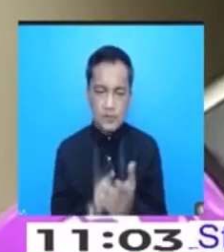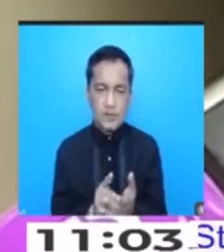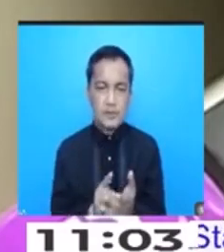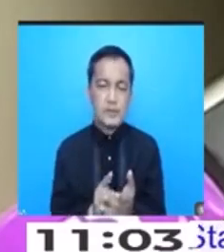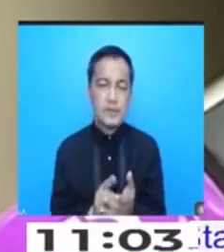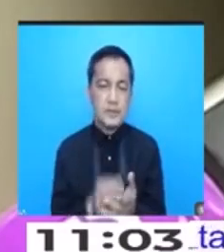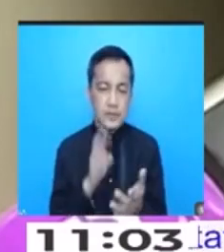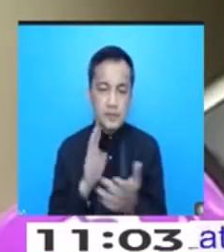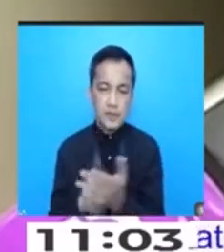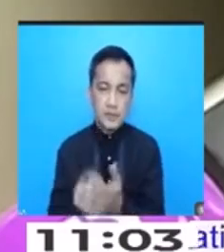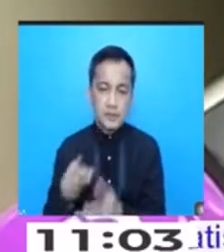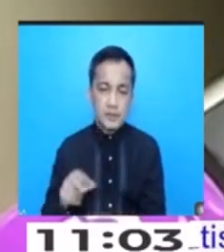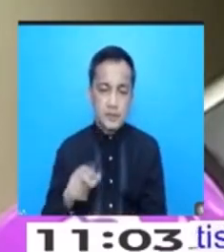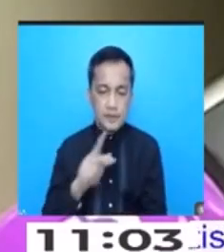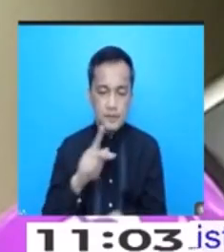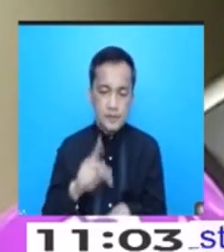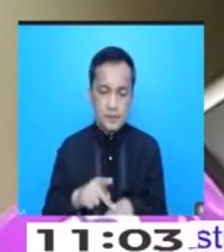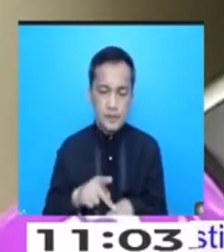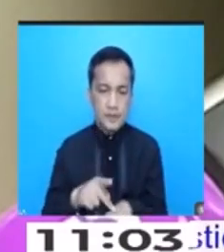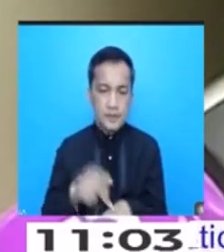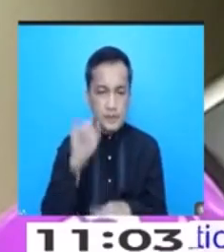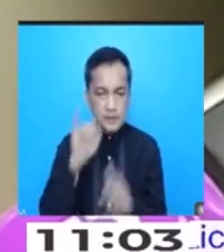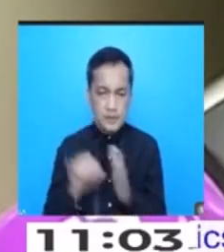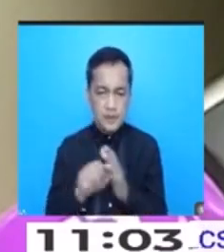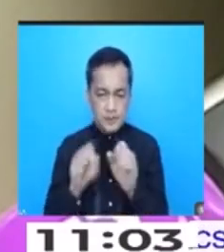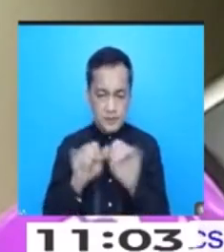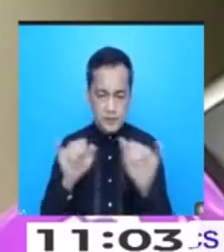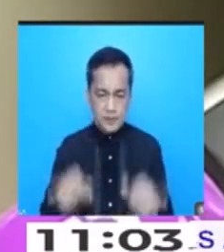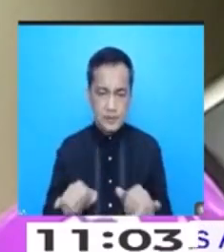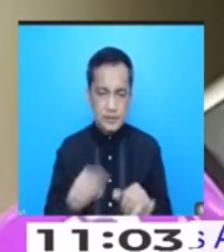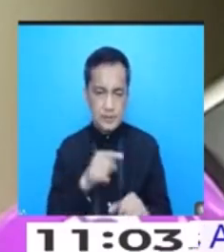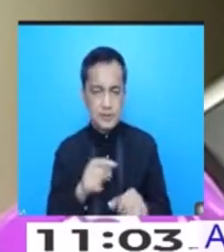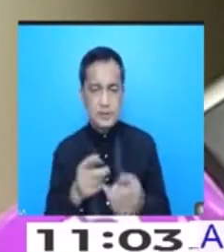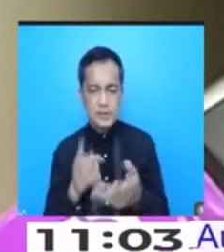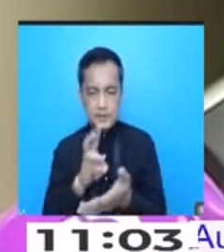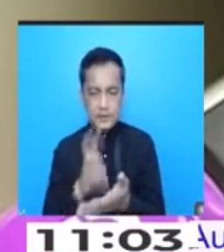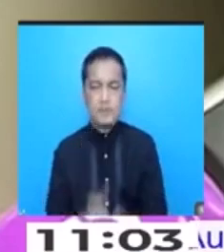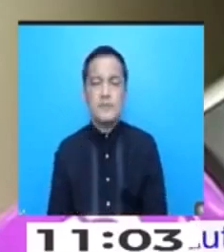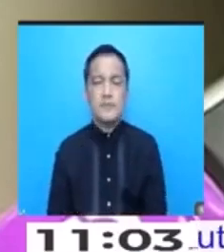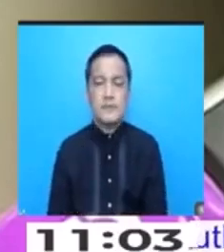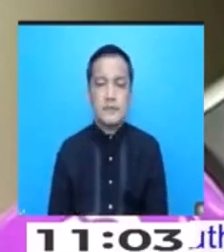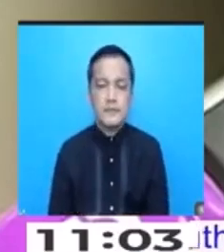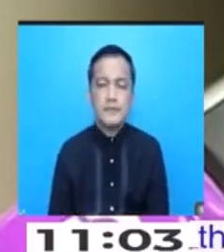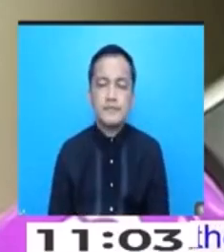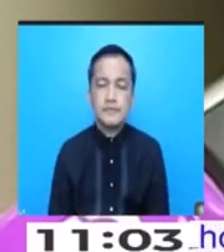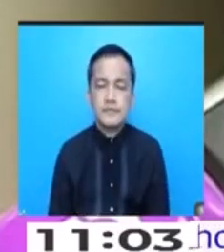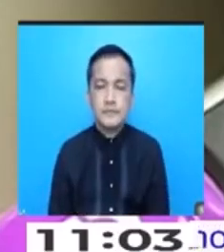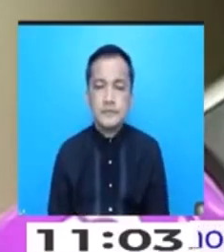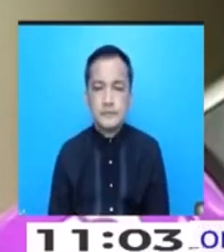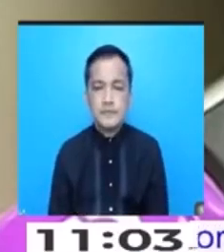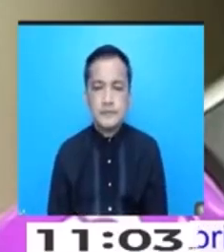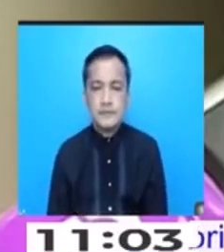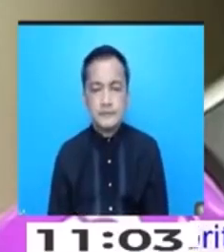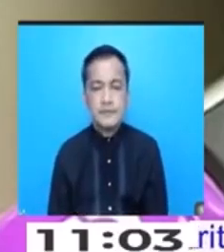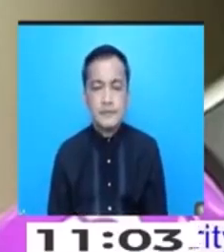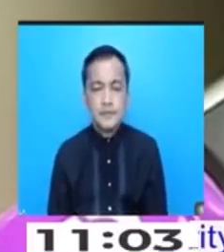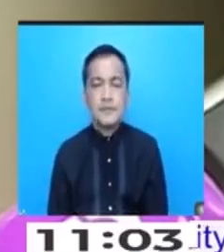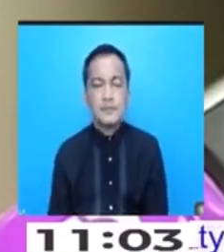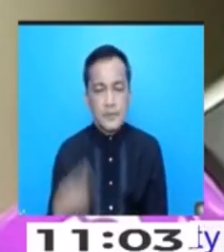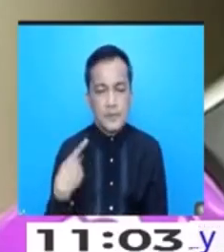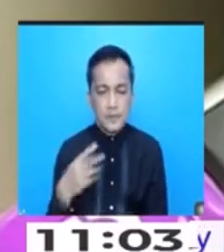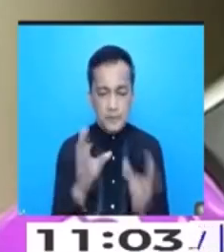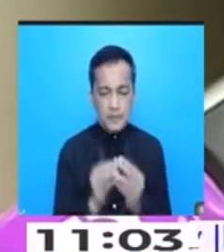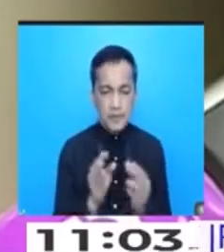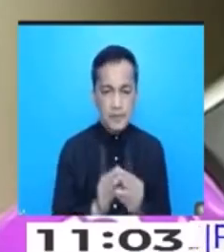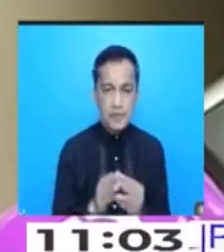Philippine Identification System sa nasabi pong lugar. Magkakaroon din po ng forum sa UP Diliman School of